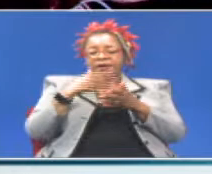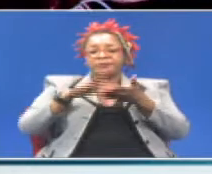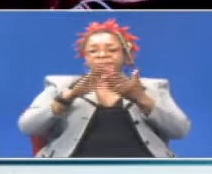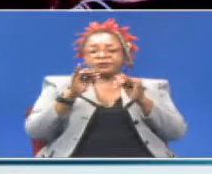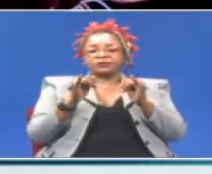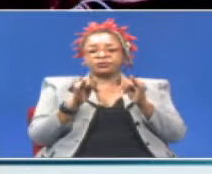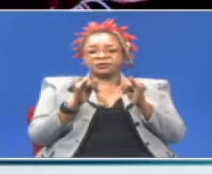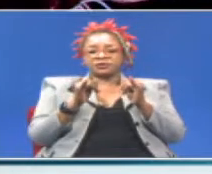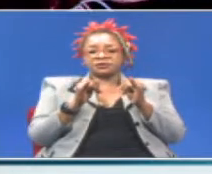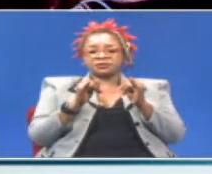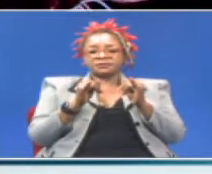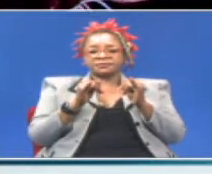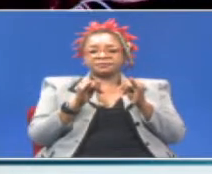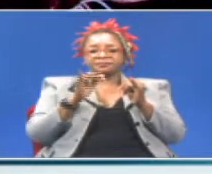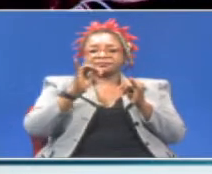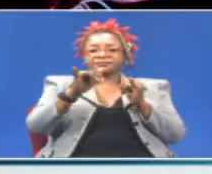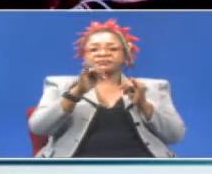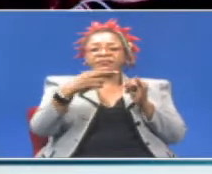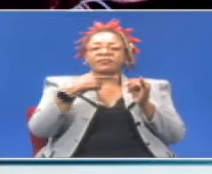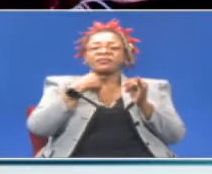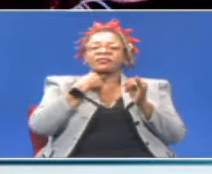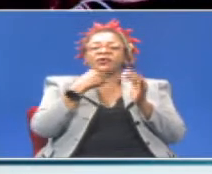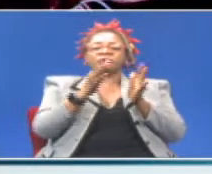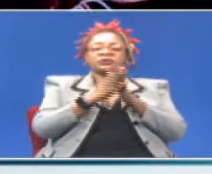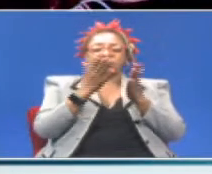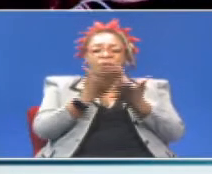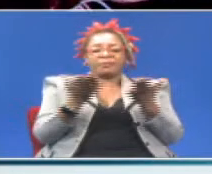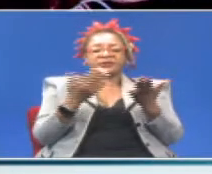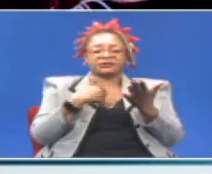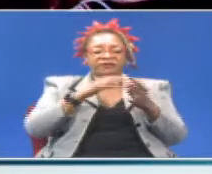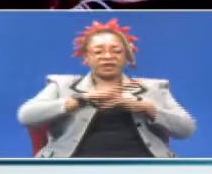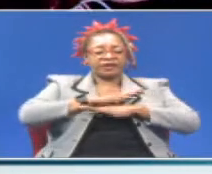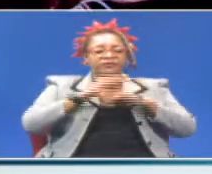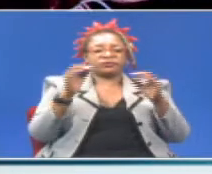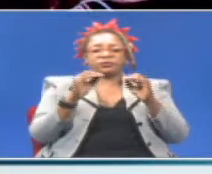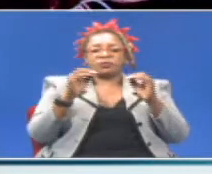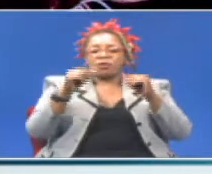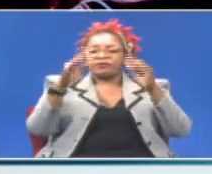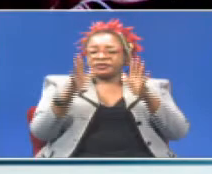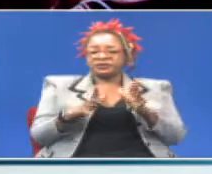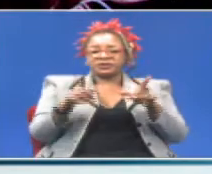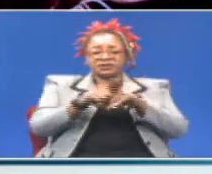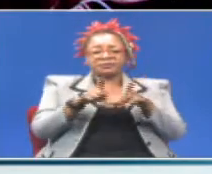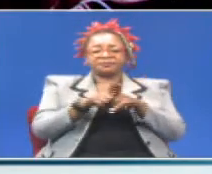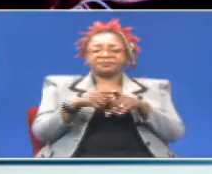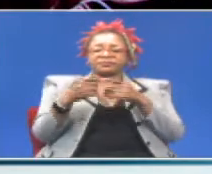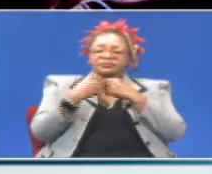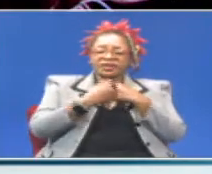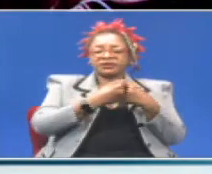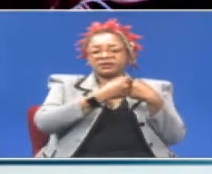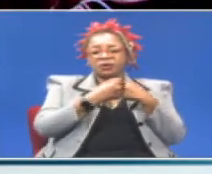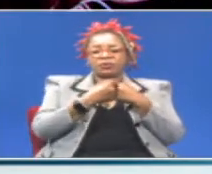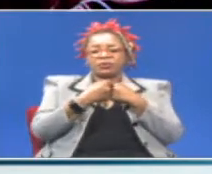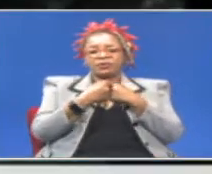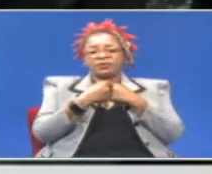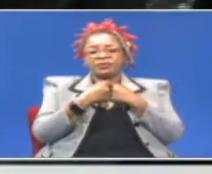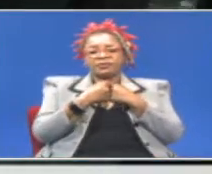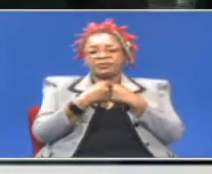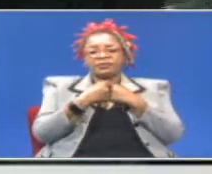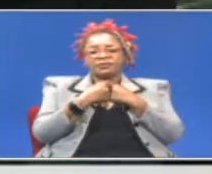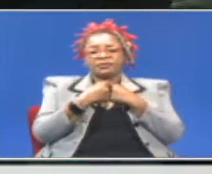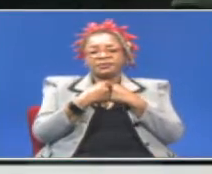hiyo inalemazwa na ukosefu wa vifaa, huku maafisa waliopo wakionekana kung'ang'ana kudhibiti hali.